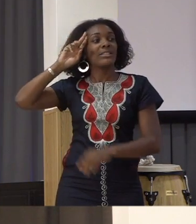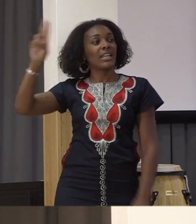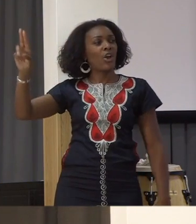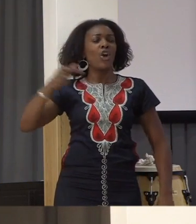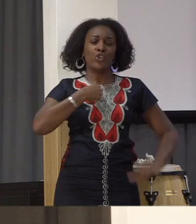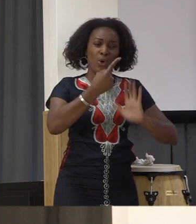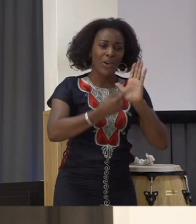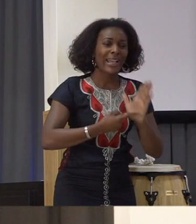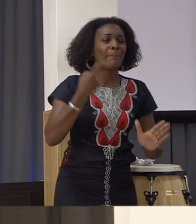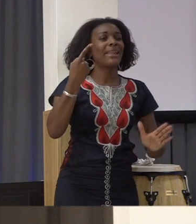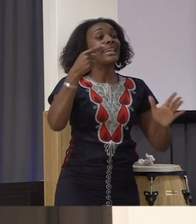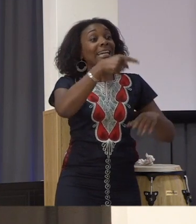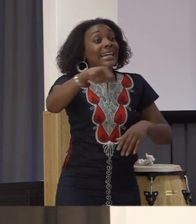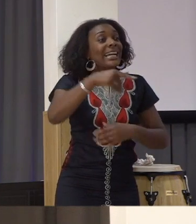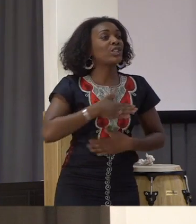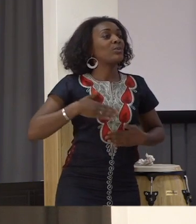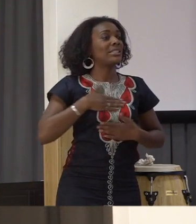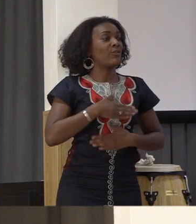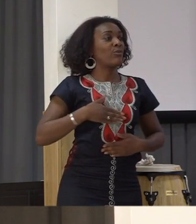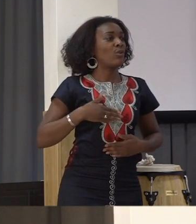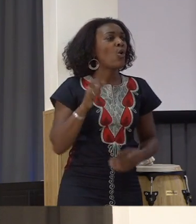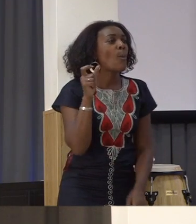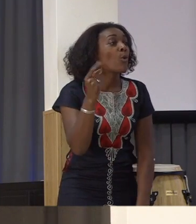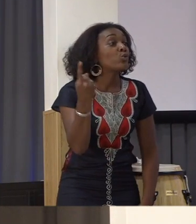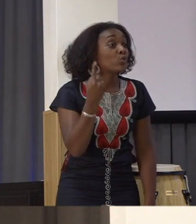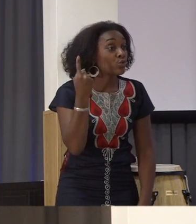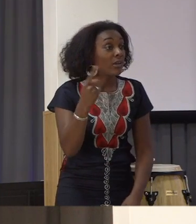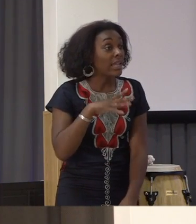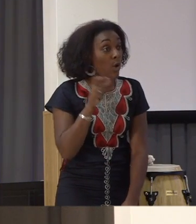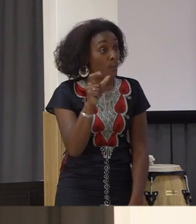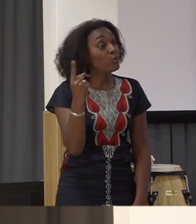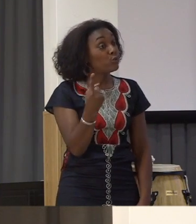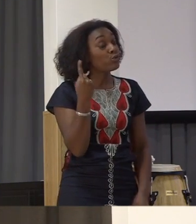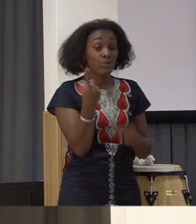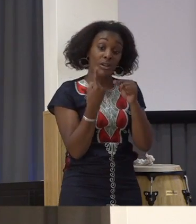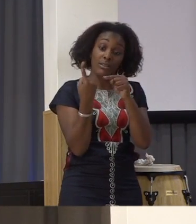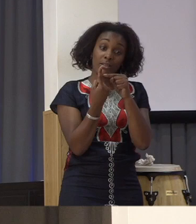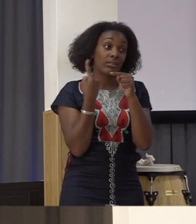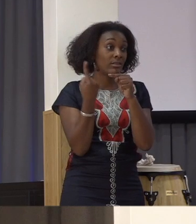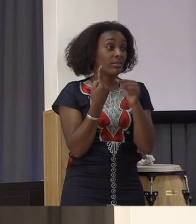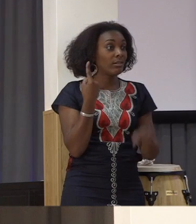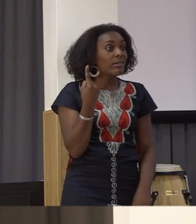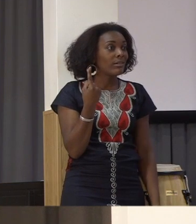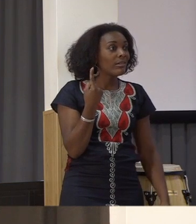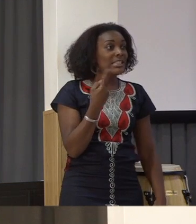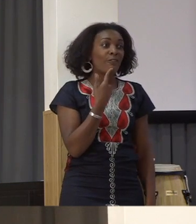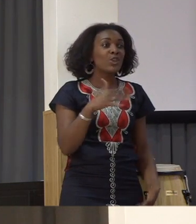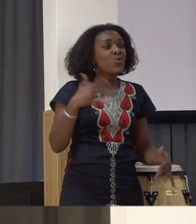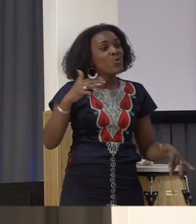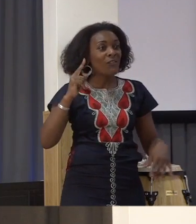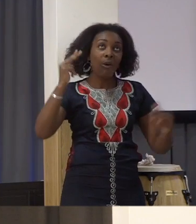Amen. Le mot toujours, là, il me dérange. Vraiment. Parce que Dieu, en fait, il met la barre très haute, en